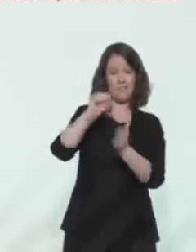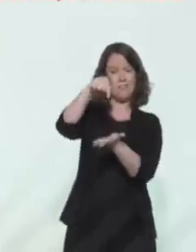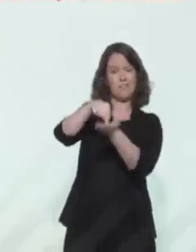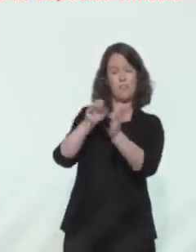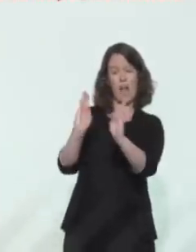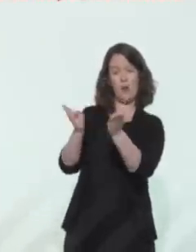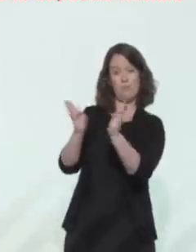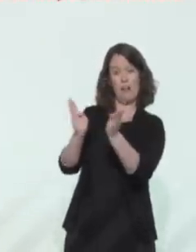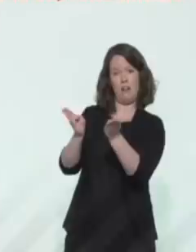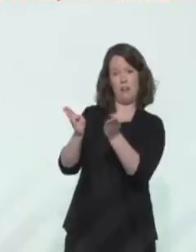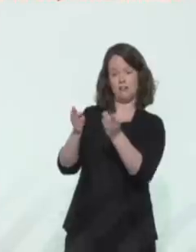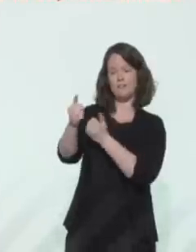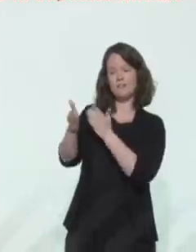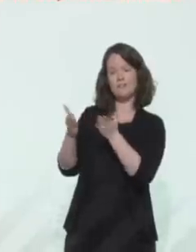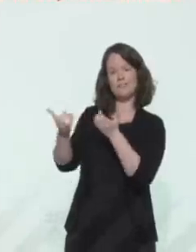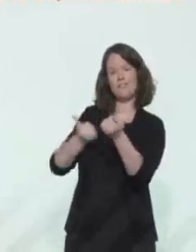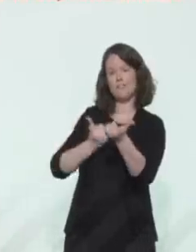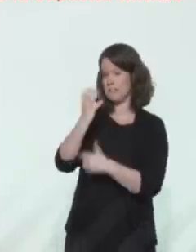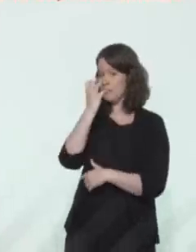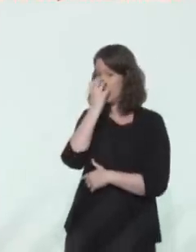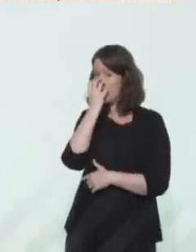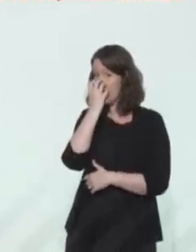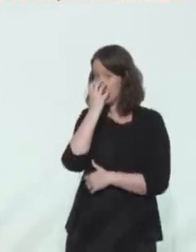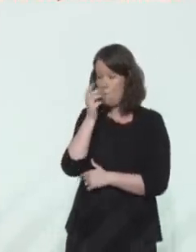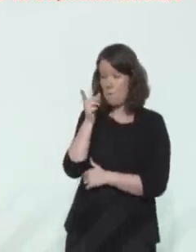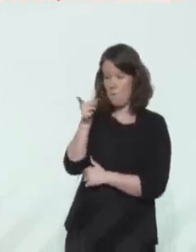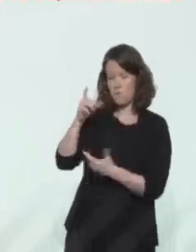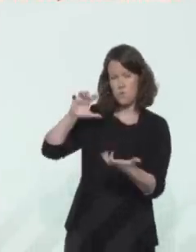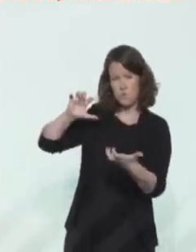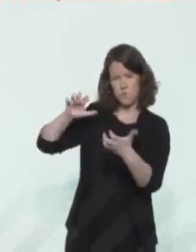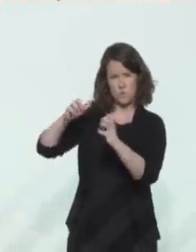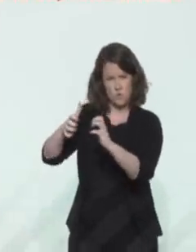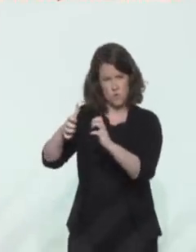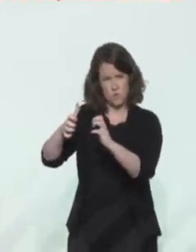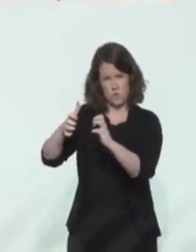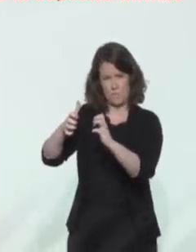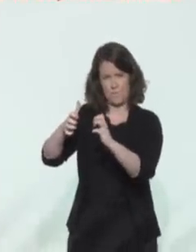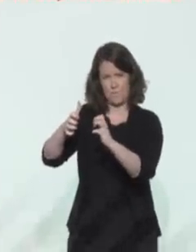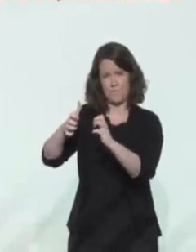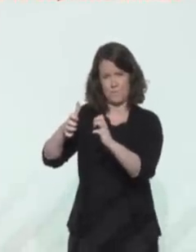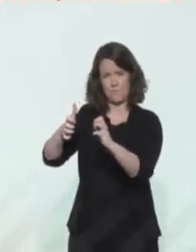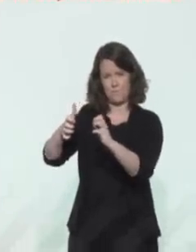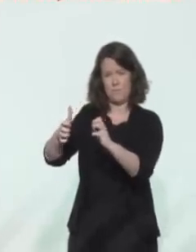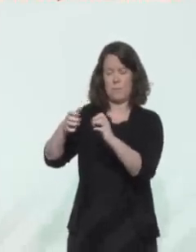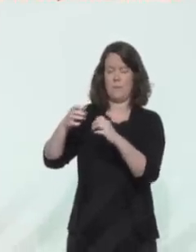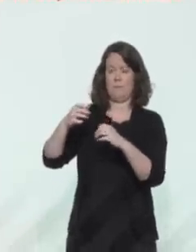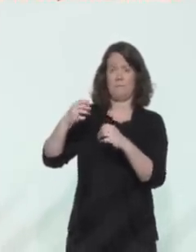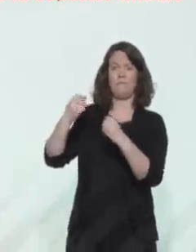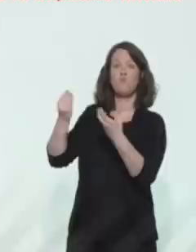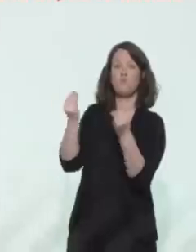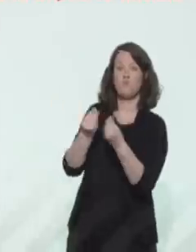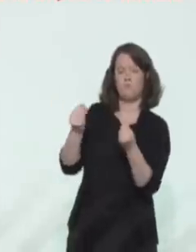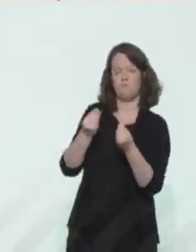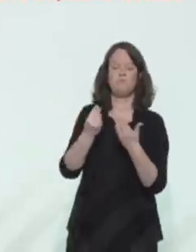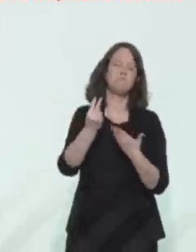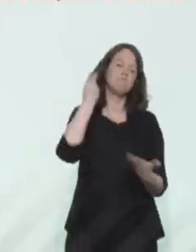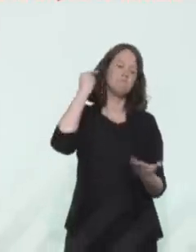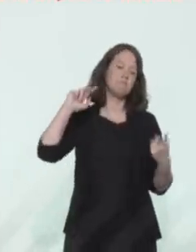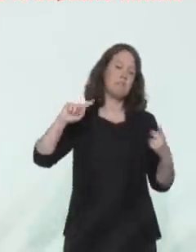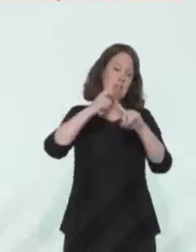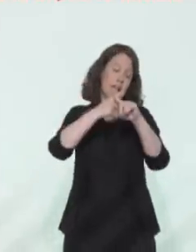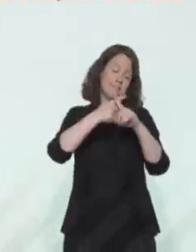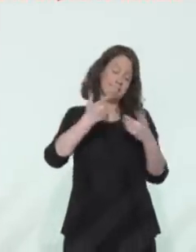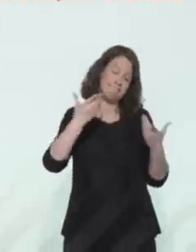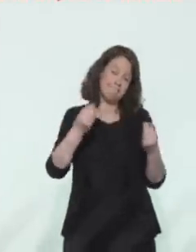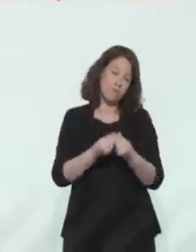malades atteints du coronavirus. Et là, ça vous paraît sans doute plus familier par rapport aux informations que vous